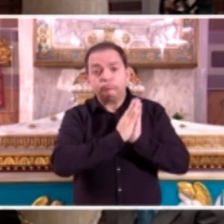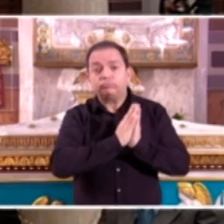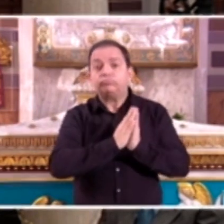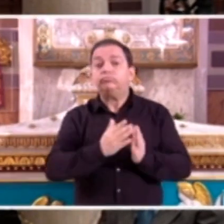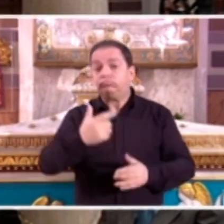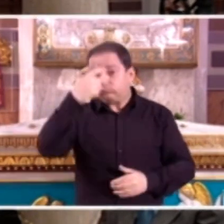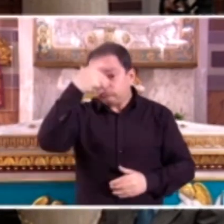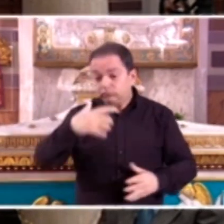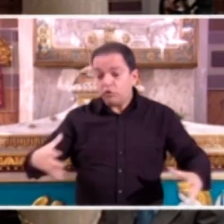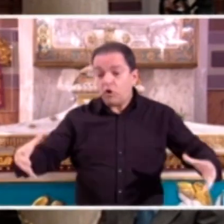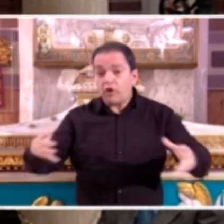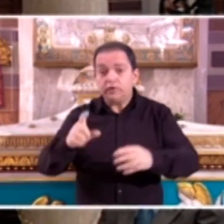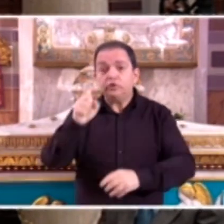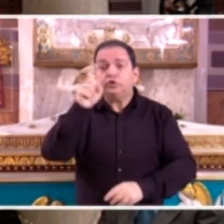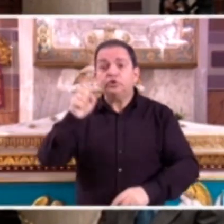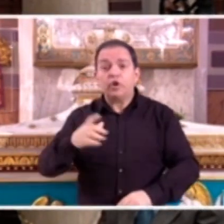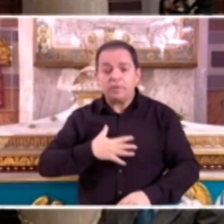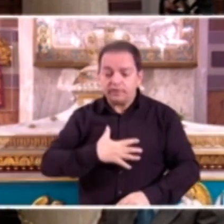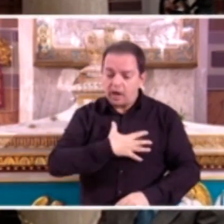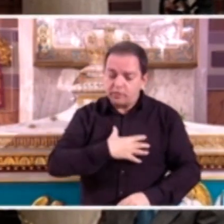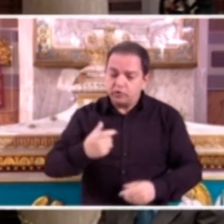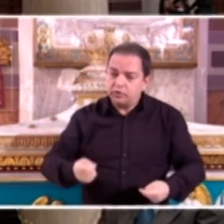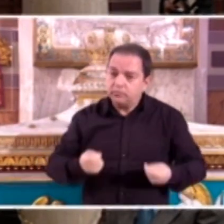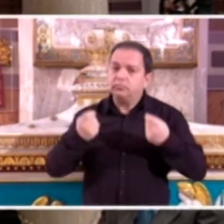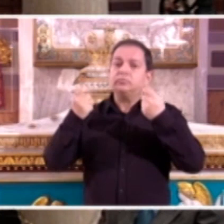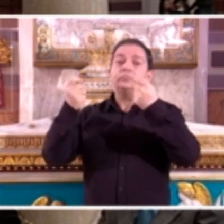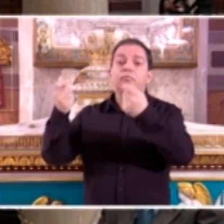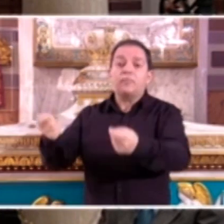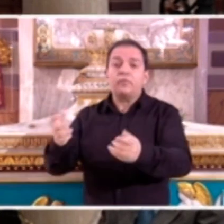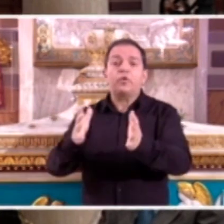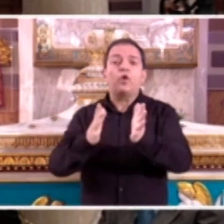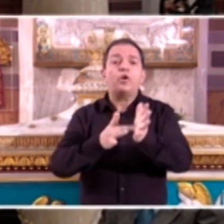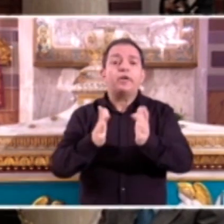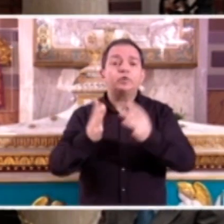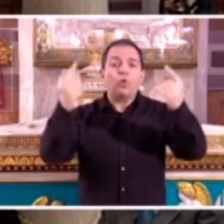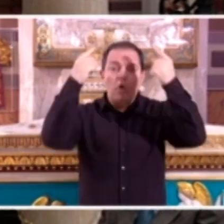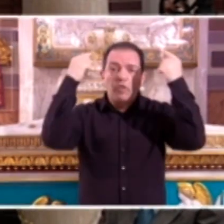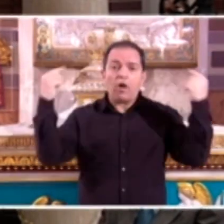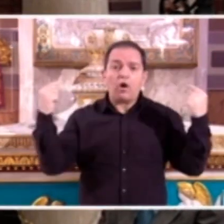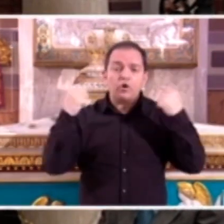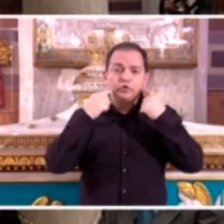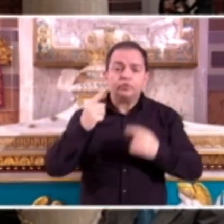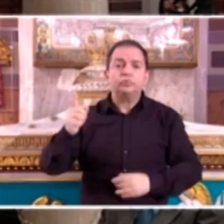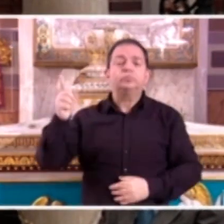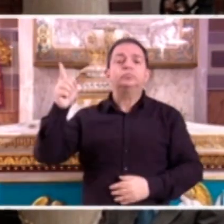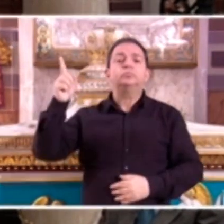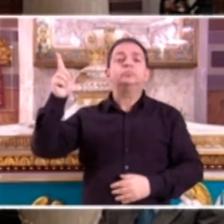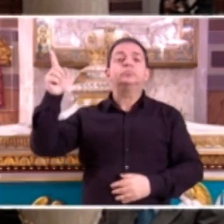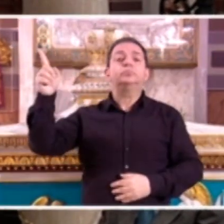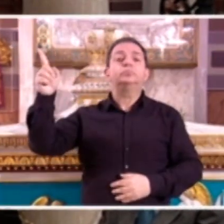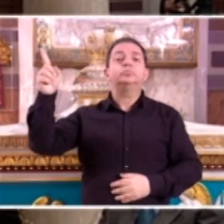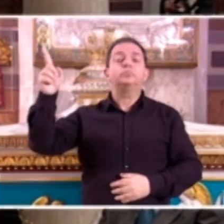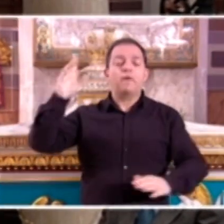ημωνεύσαντες, εαυτούς και αλλήλους, και πάσαν την ζωήν ημών Χριστό το